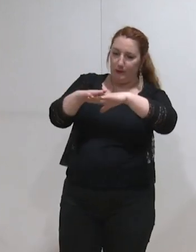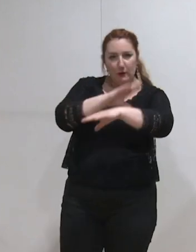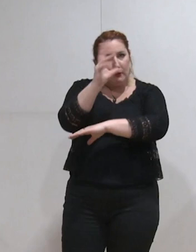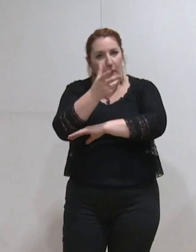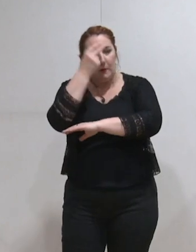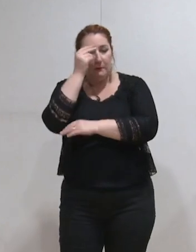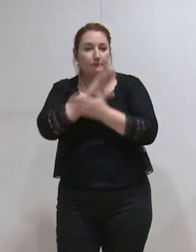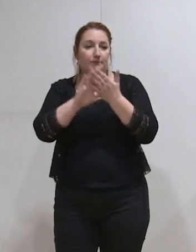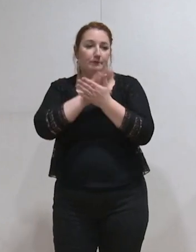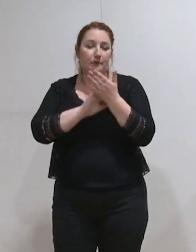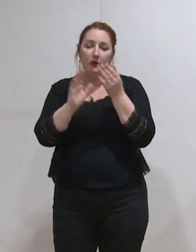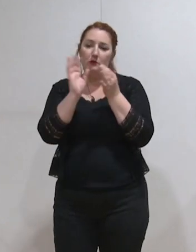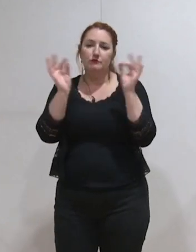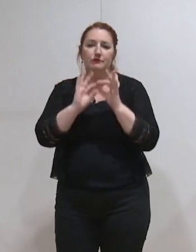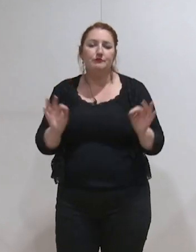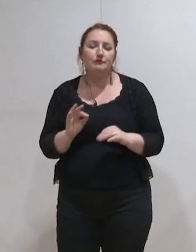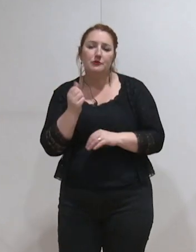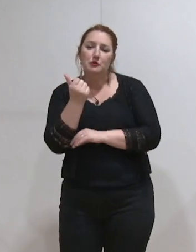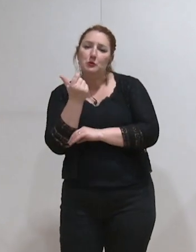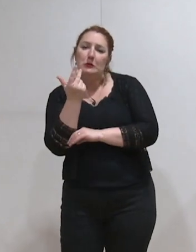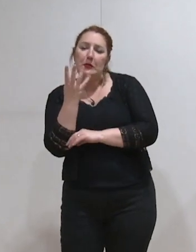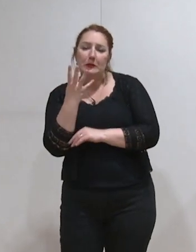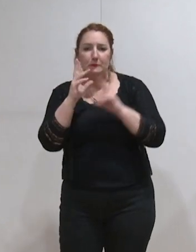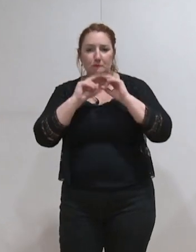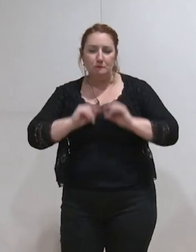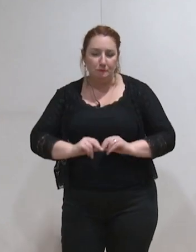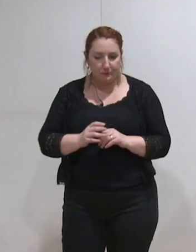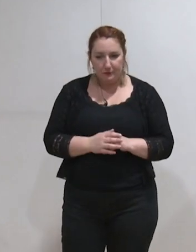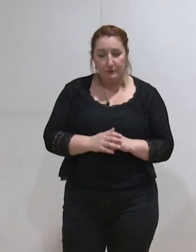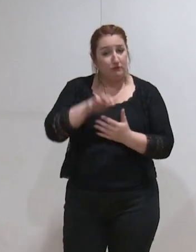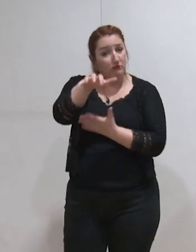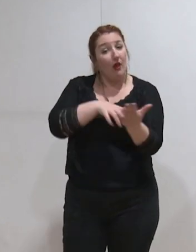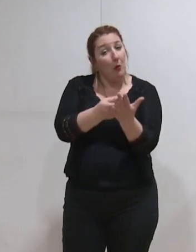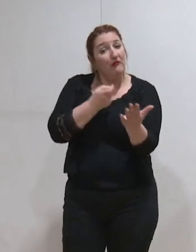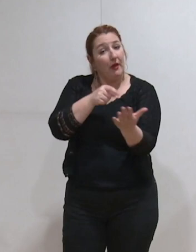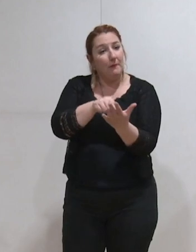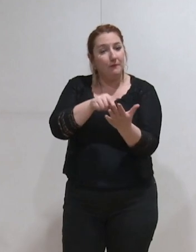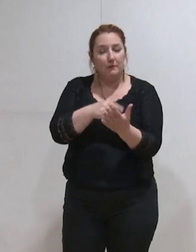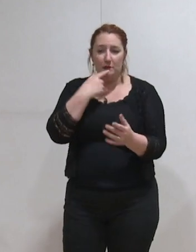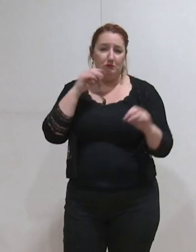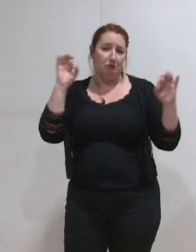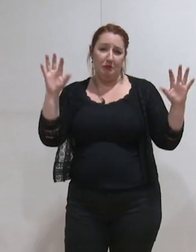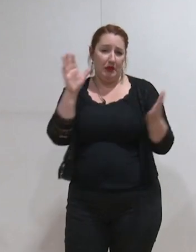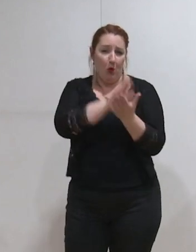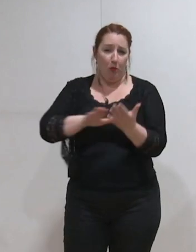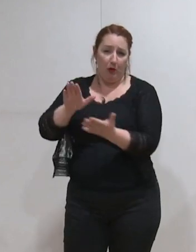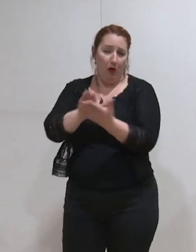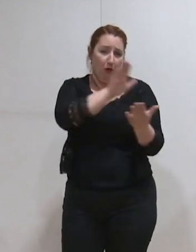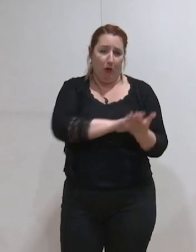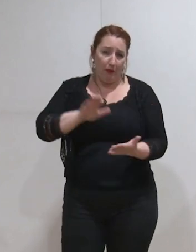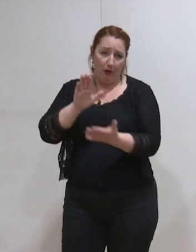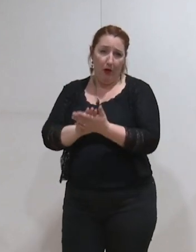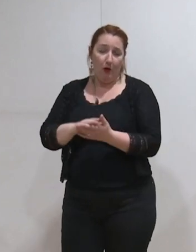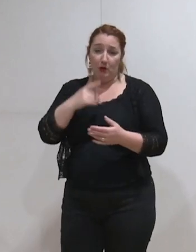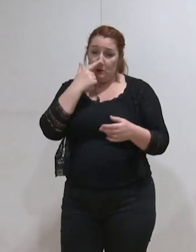vais vous dire trois quatre petites choses que j'ai trouvé dans le rapport et dans ce rapport qui est construit à coup de copier-collé ça semblera être